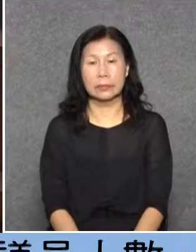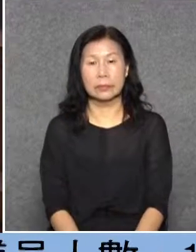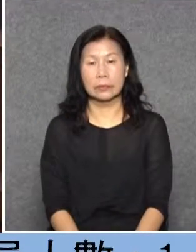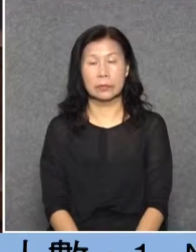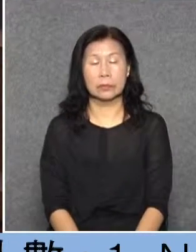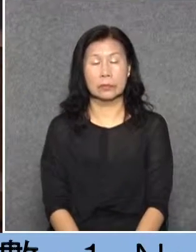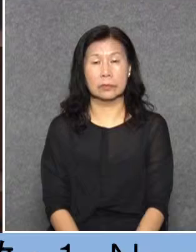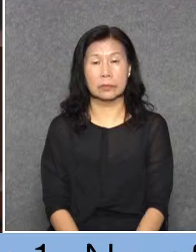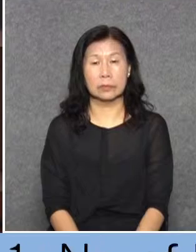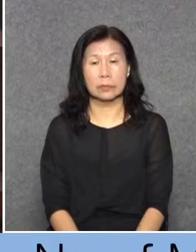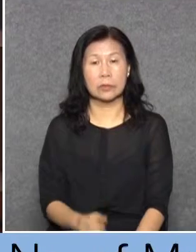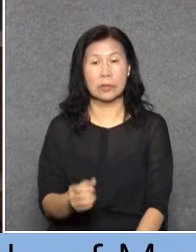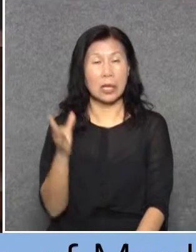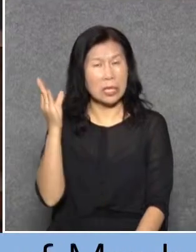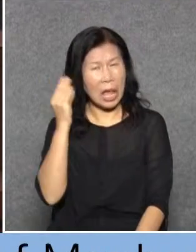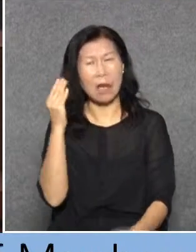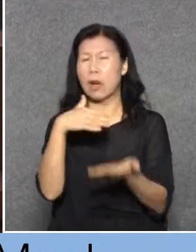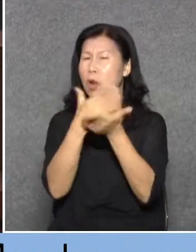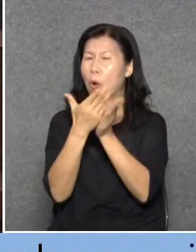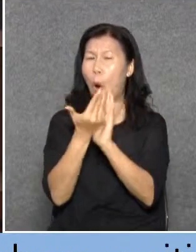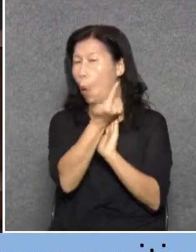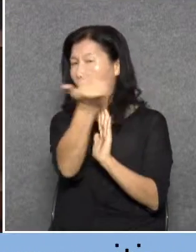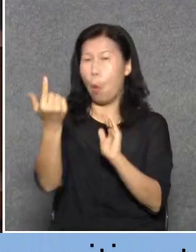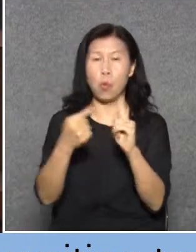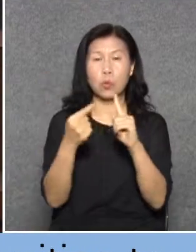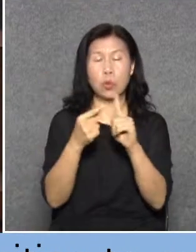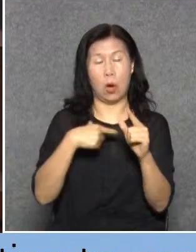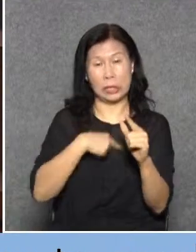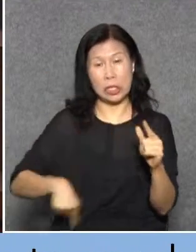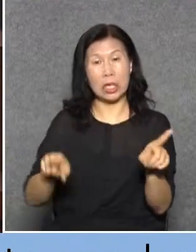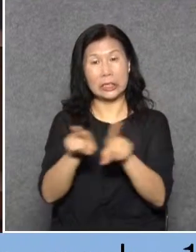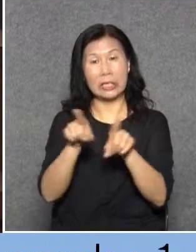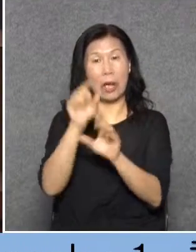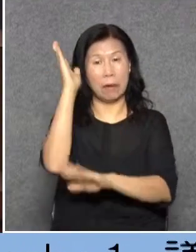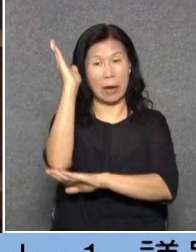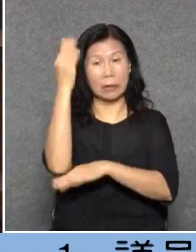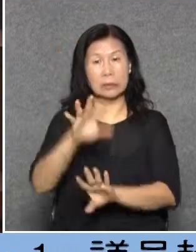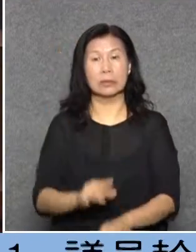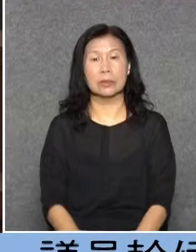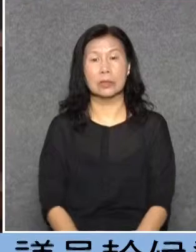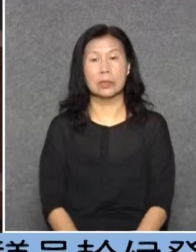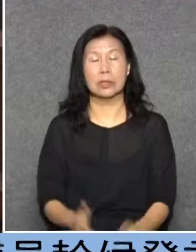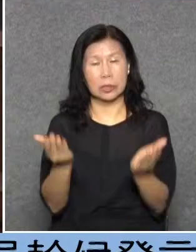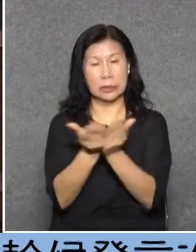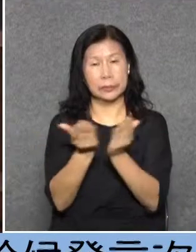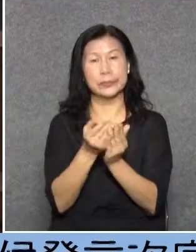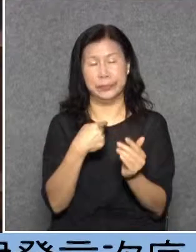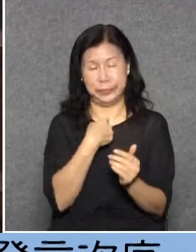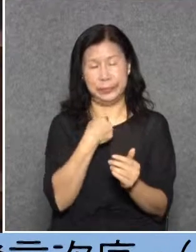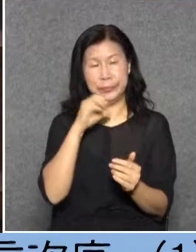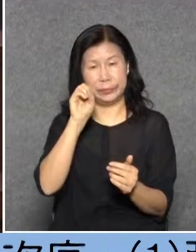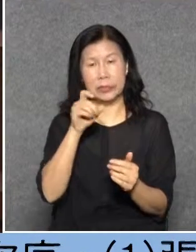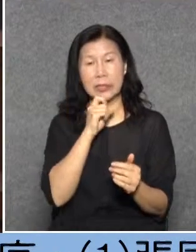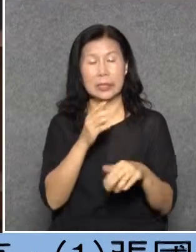聽暈曬所有同事們嘅一啲嘅理據呢，似乎不外乎呢係主張係要